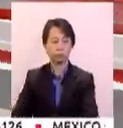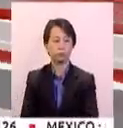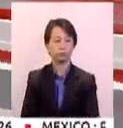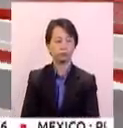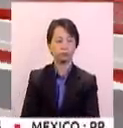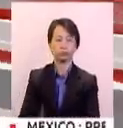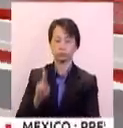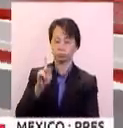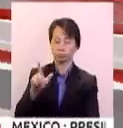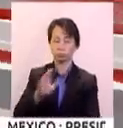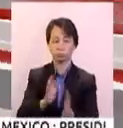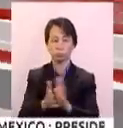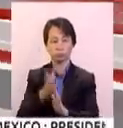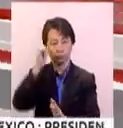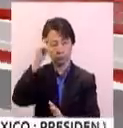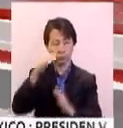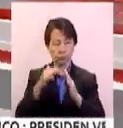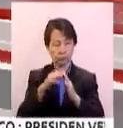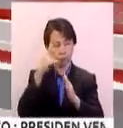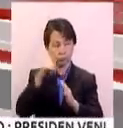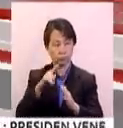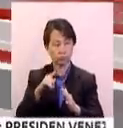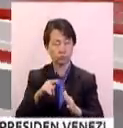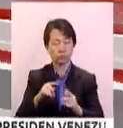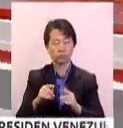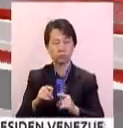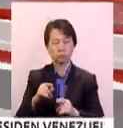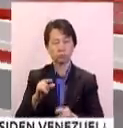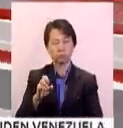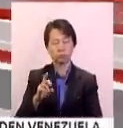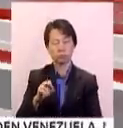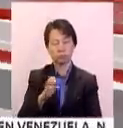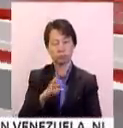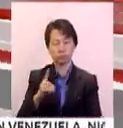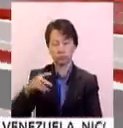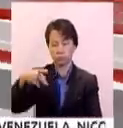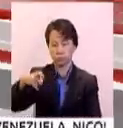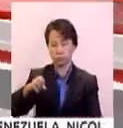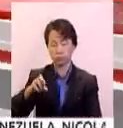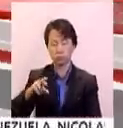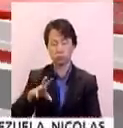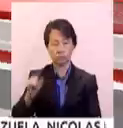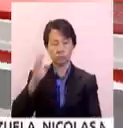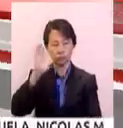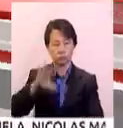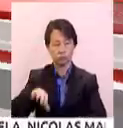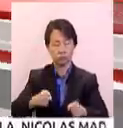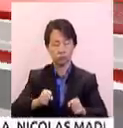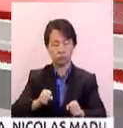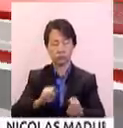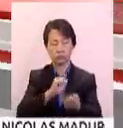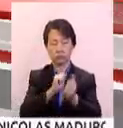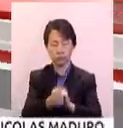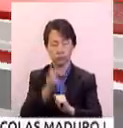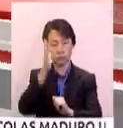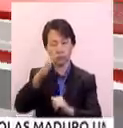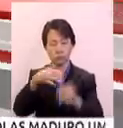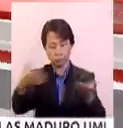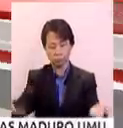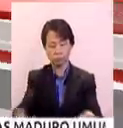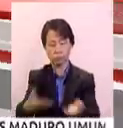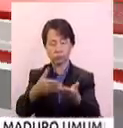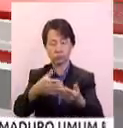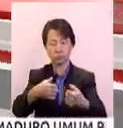Kuala Lumpur akan menjadi tuan rumah bagi edisi Selong E-Racing Grand Prix pada Jun ini. Bakal dianjurkan oleh Extreme Motorsport, ia sekaligus akan